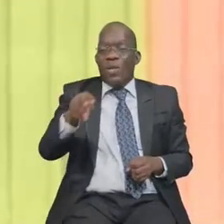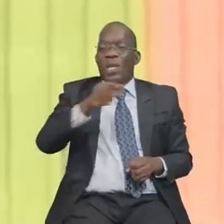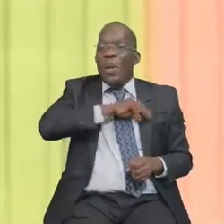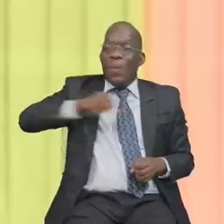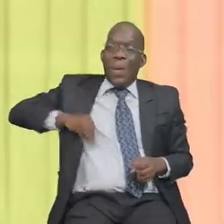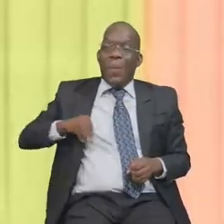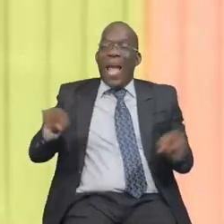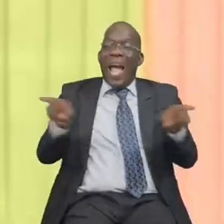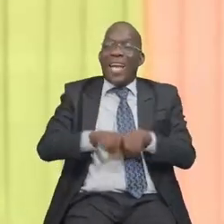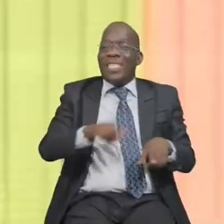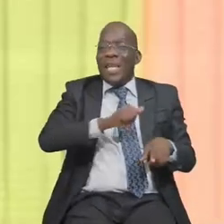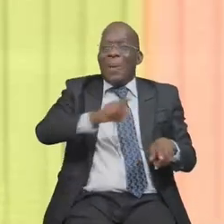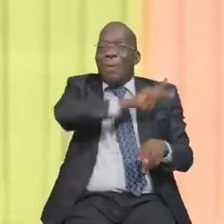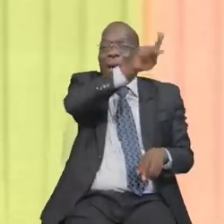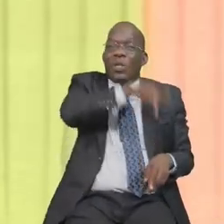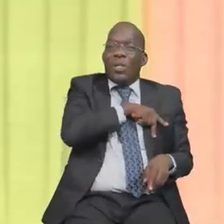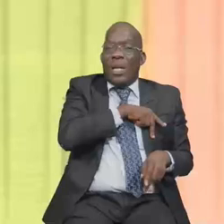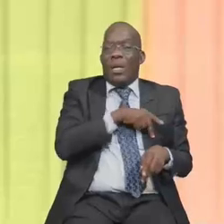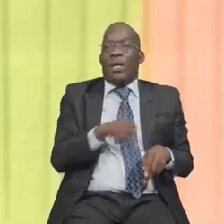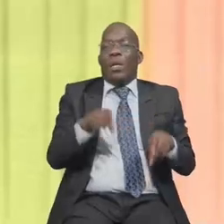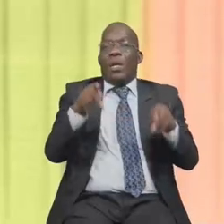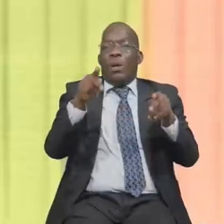bien personnel en le possédant.